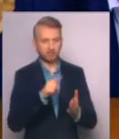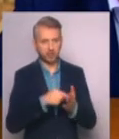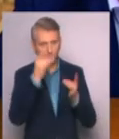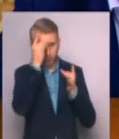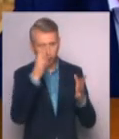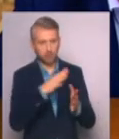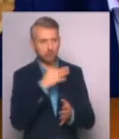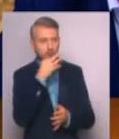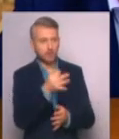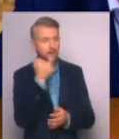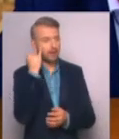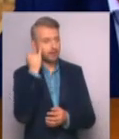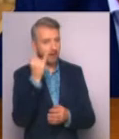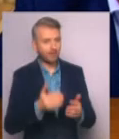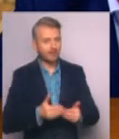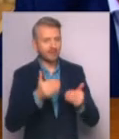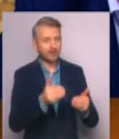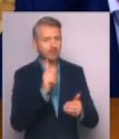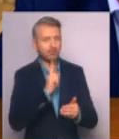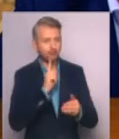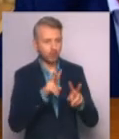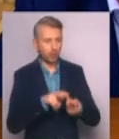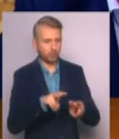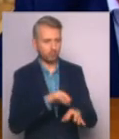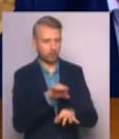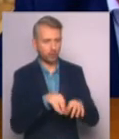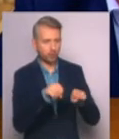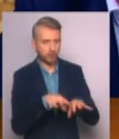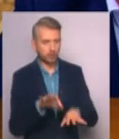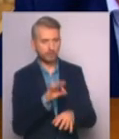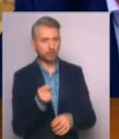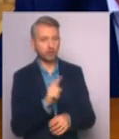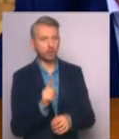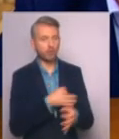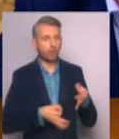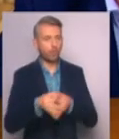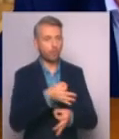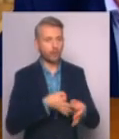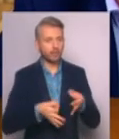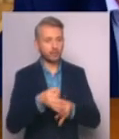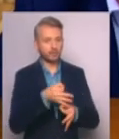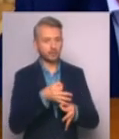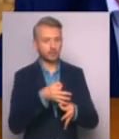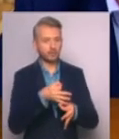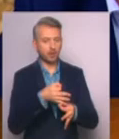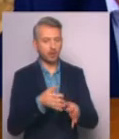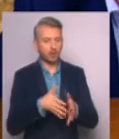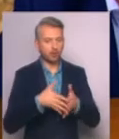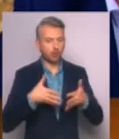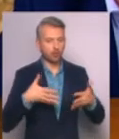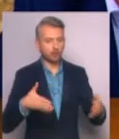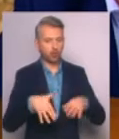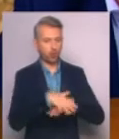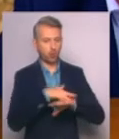була виказана ідея відкласти допоки розгляд проєкту рішення відносно того, щоб обговорити в більш розширеному